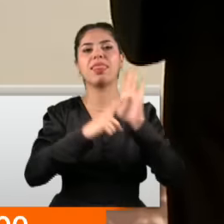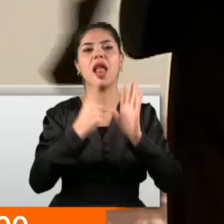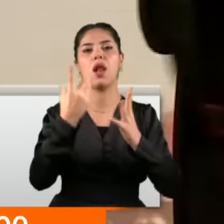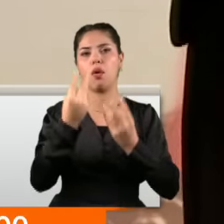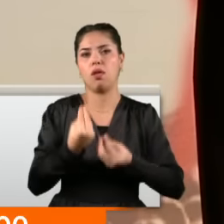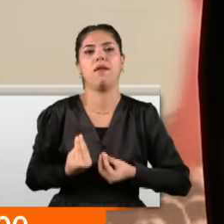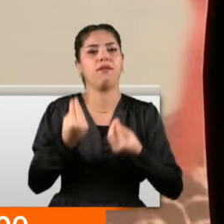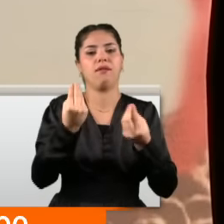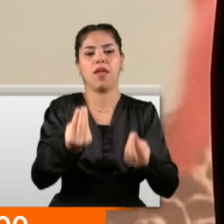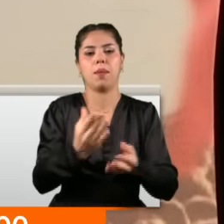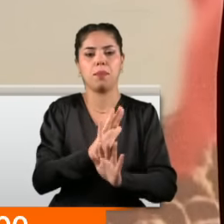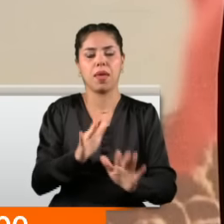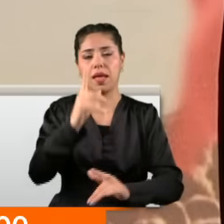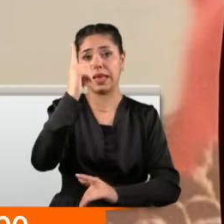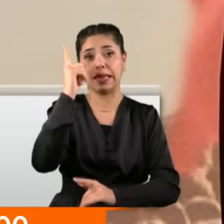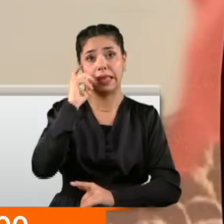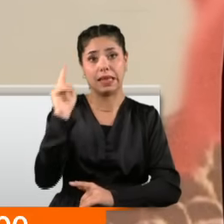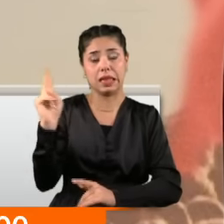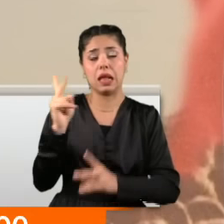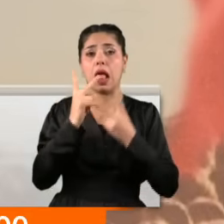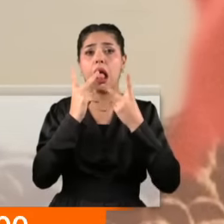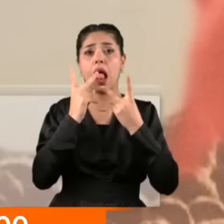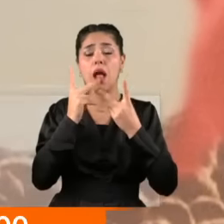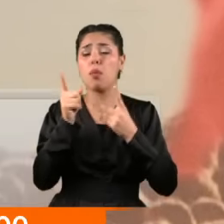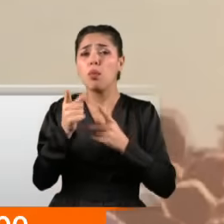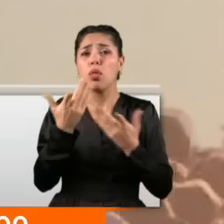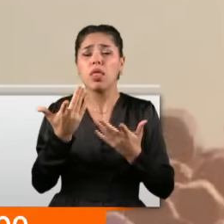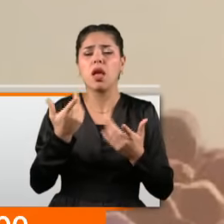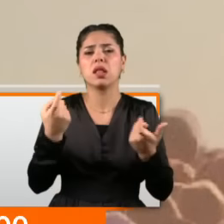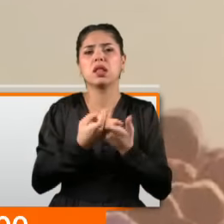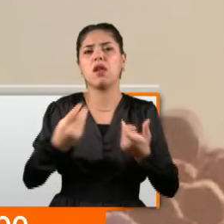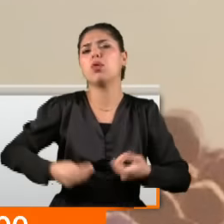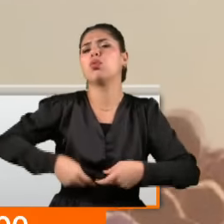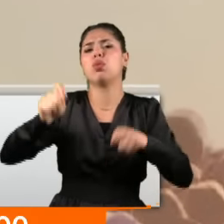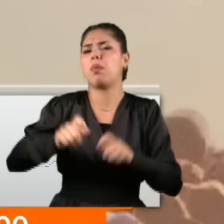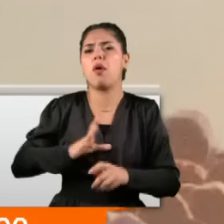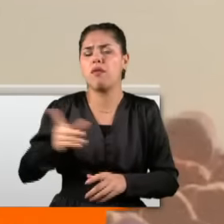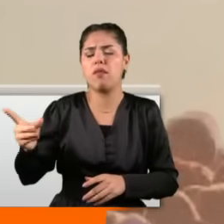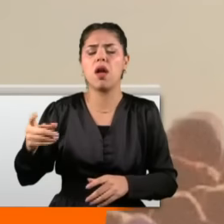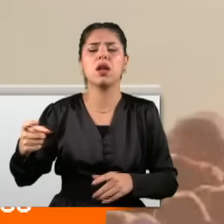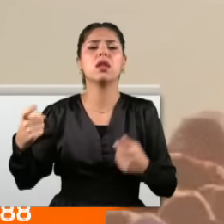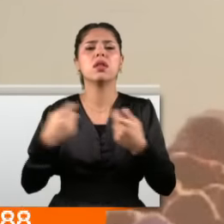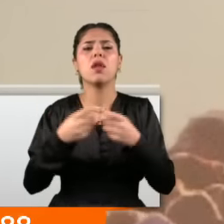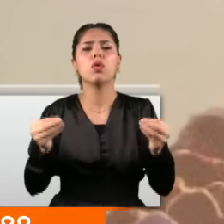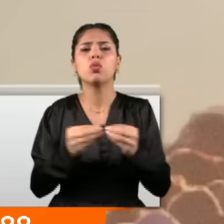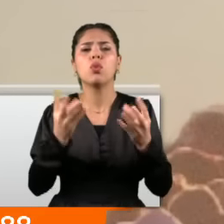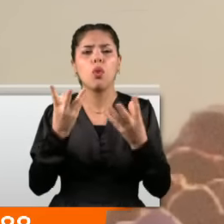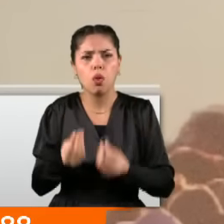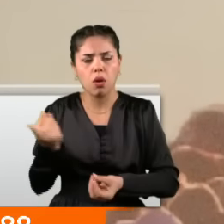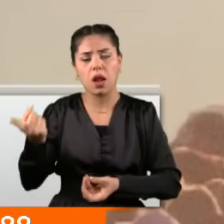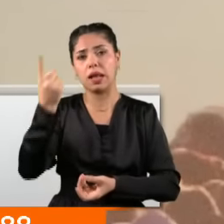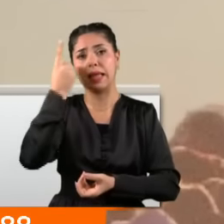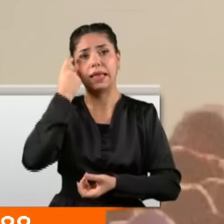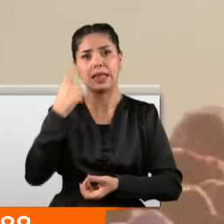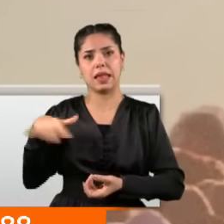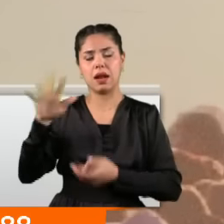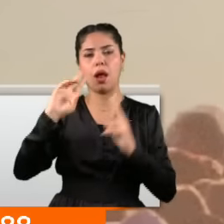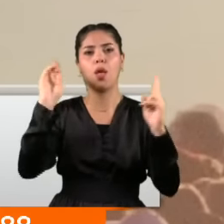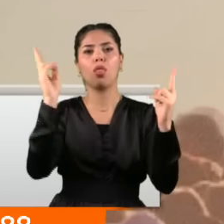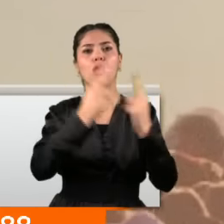sunulmuştu. İsrail açıkça savaş suçu işliyor. Savaş suçlusu olarak İsrail'i